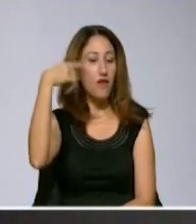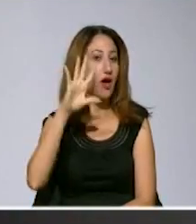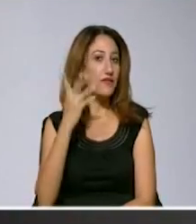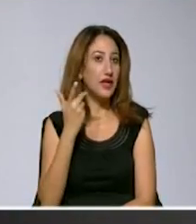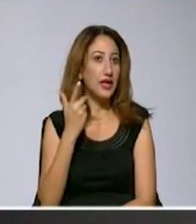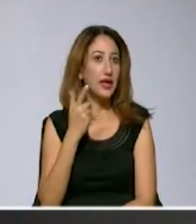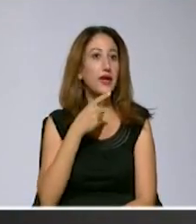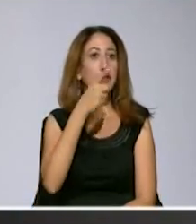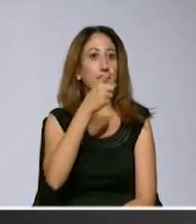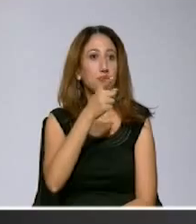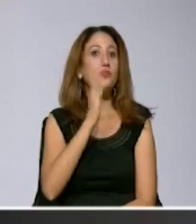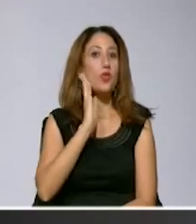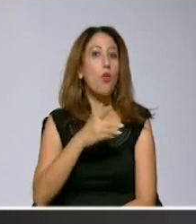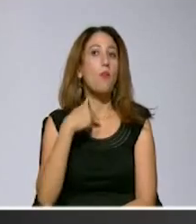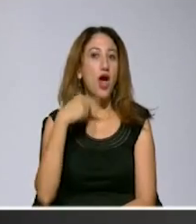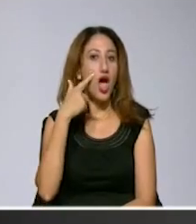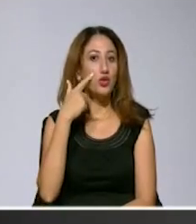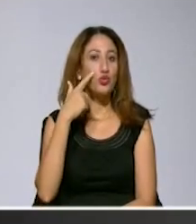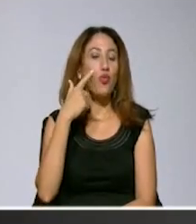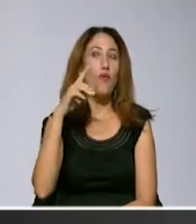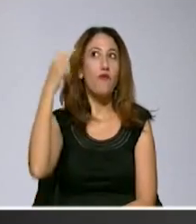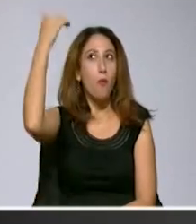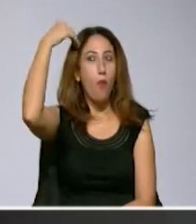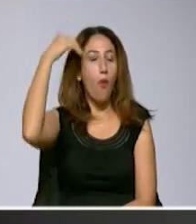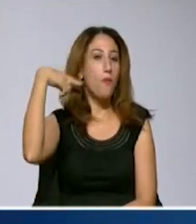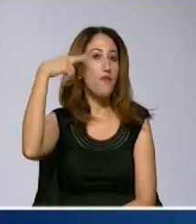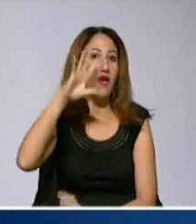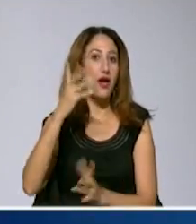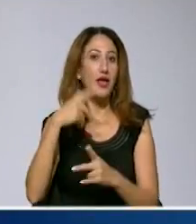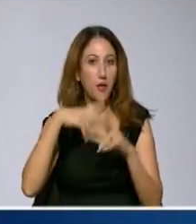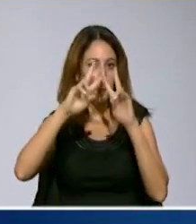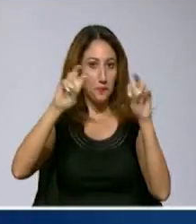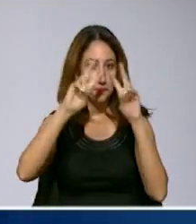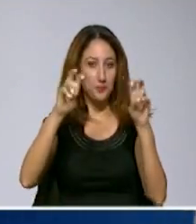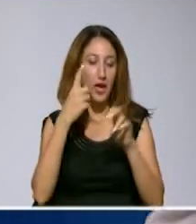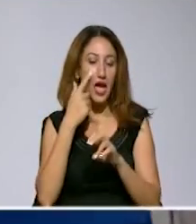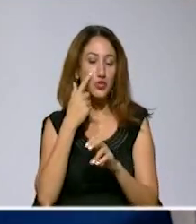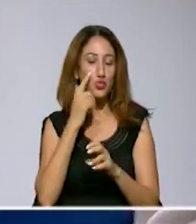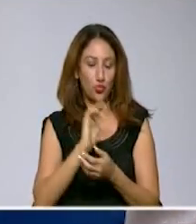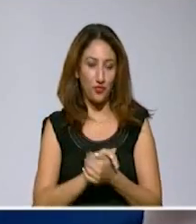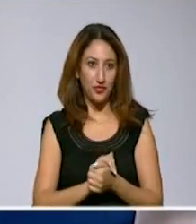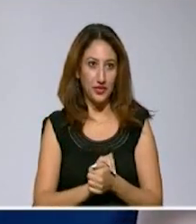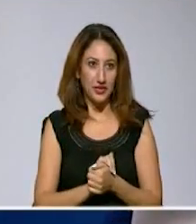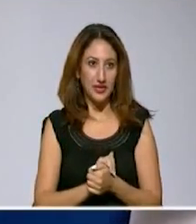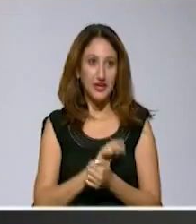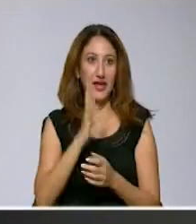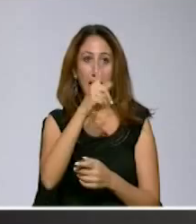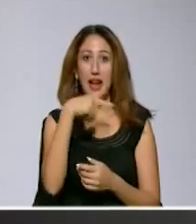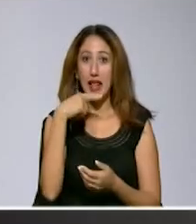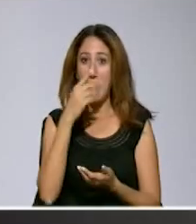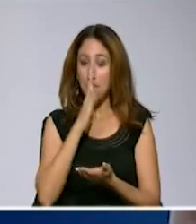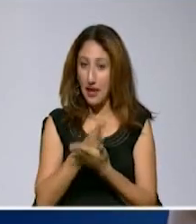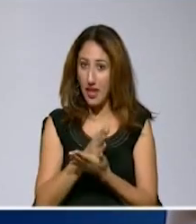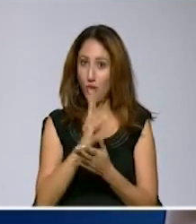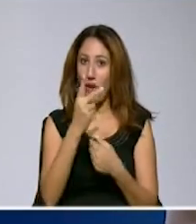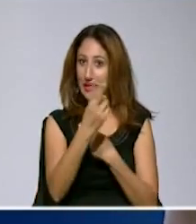نعمل نوع من التخاطر مع دماغها ونعرف ايه اللي بيدور في دماغها. هنعرف هل كل الكلام اللي قالته كان صحيح ولا ضحكت علينا ولا ايه